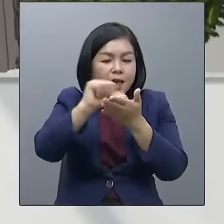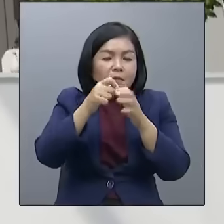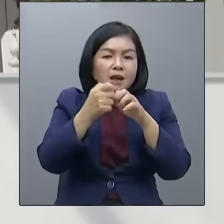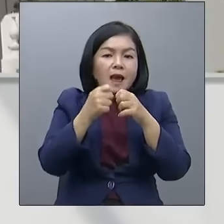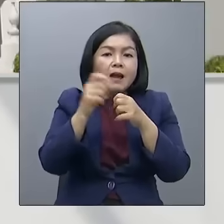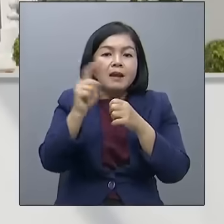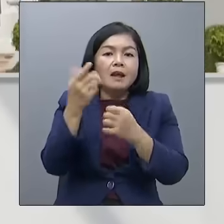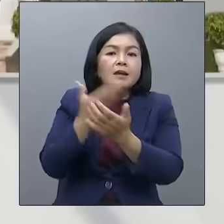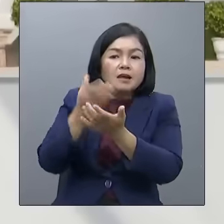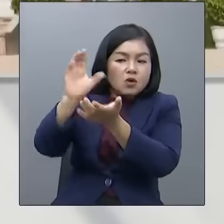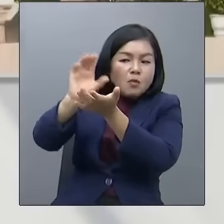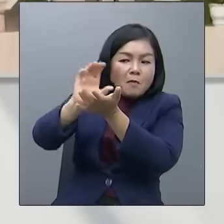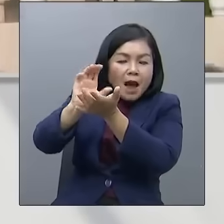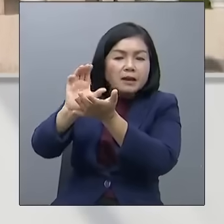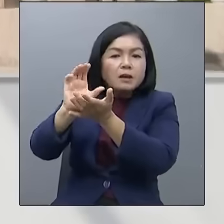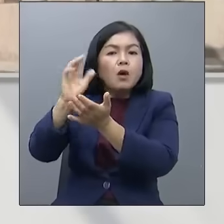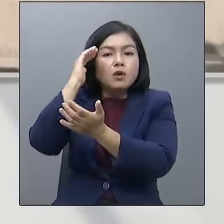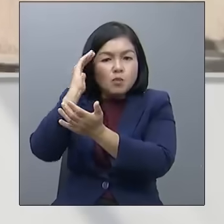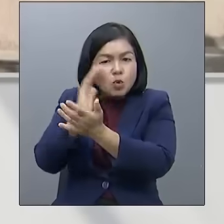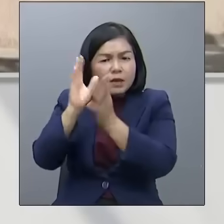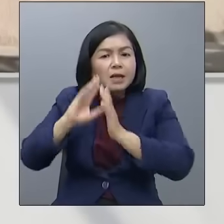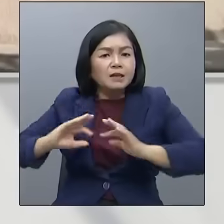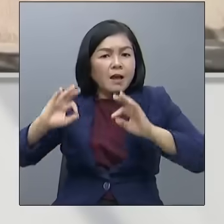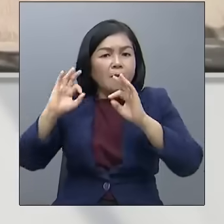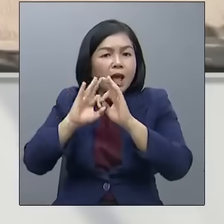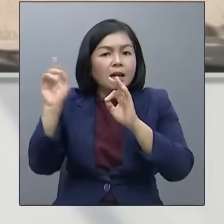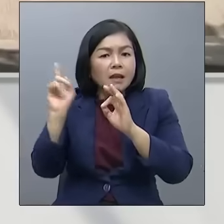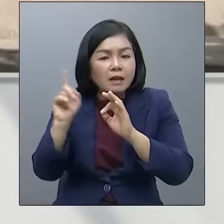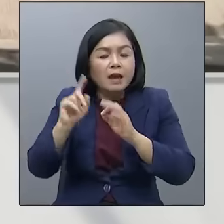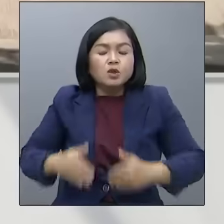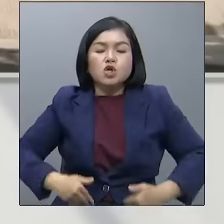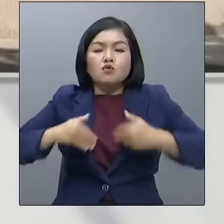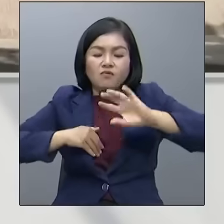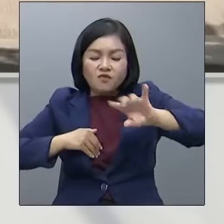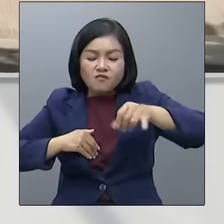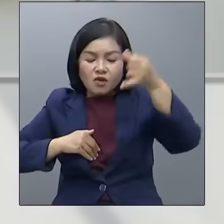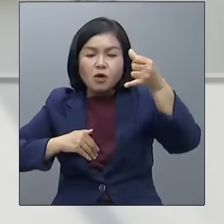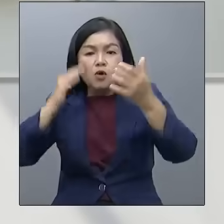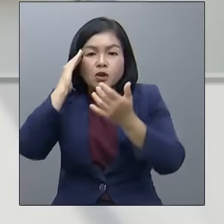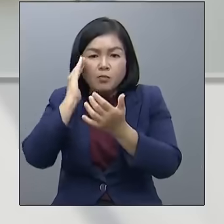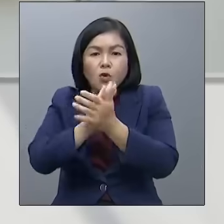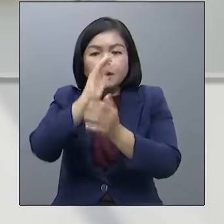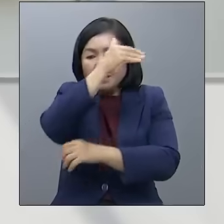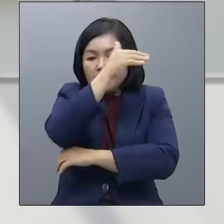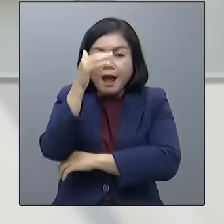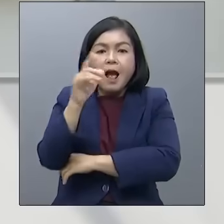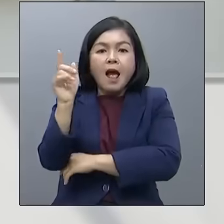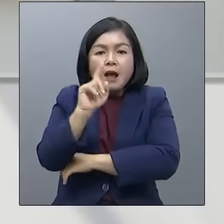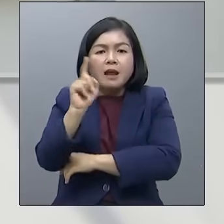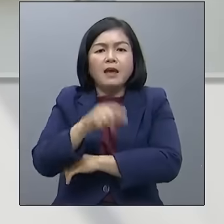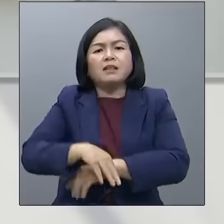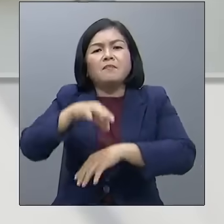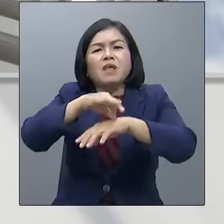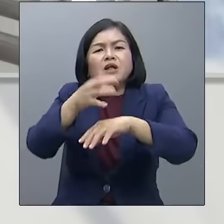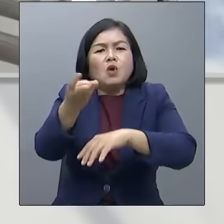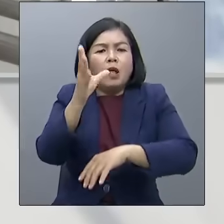แก้ไขงบประมาณประจำปีค่ะนี่จะเป็นกลไกสำคัญเพื่อยกระดับคุณภาพชีวิตให้กับข้าราชการตำรวจโดยเฉพาะชั้นประทวน